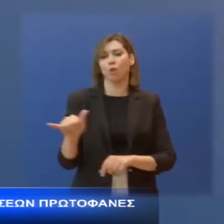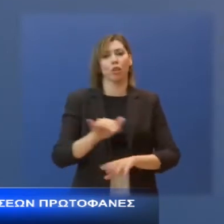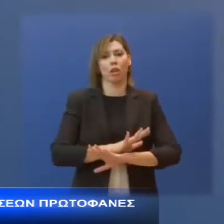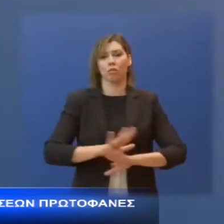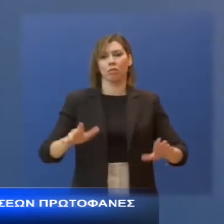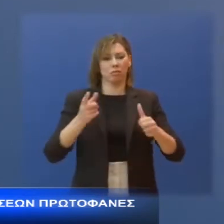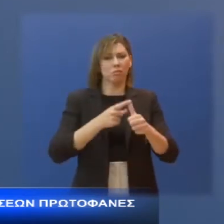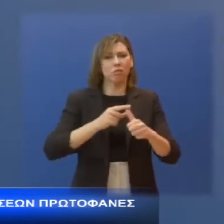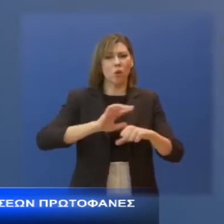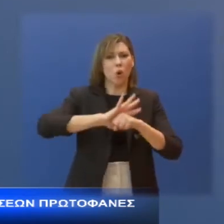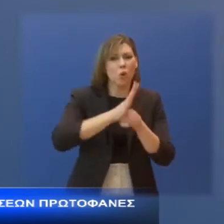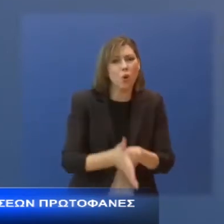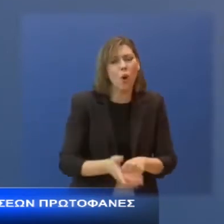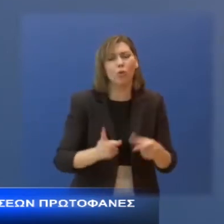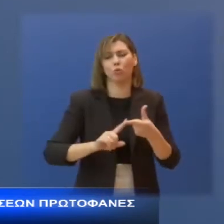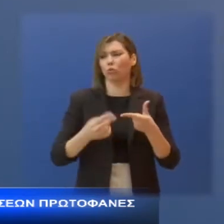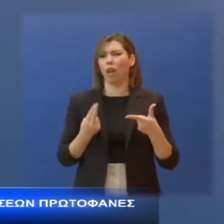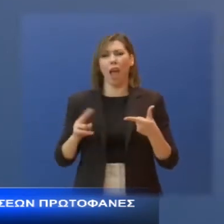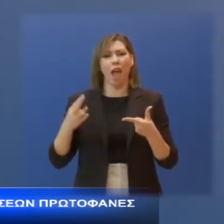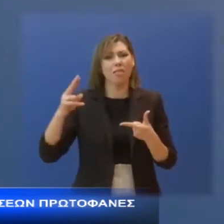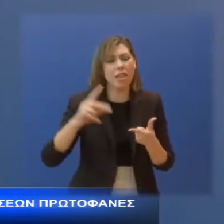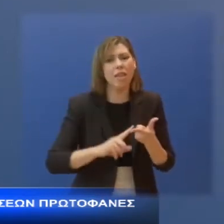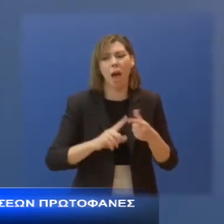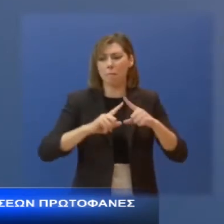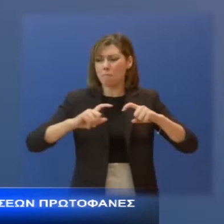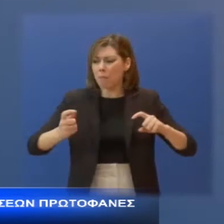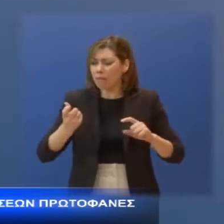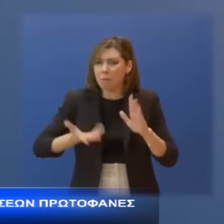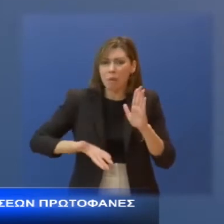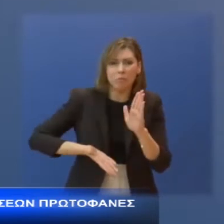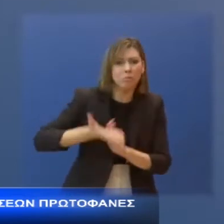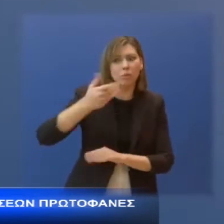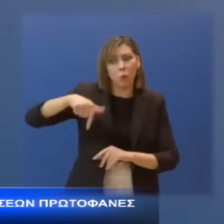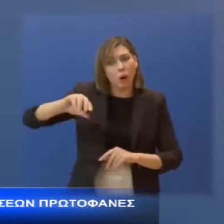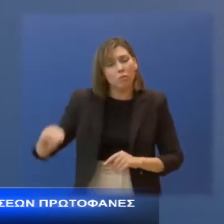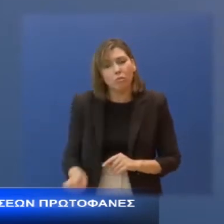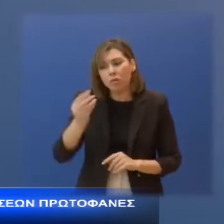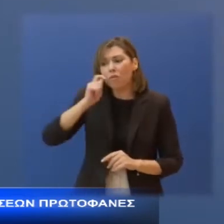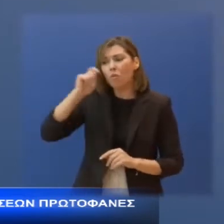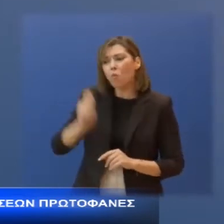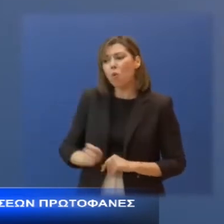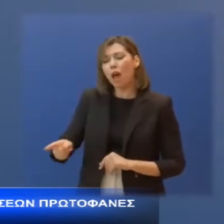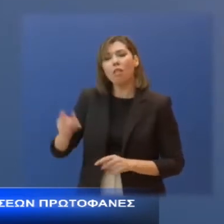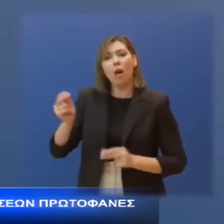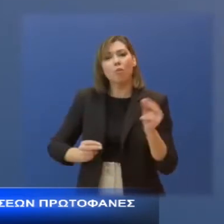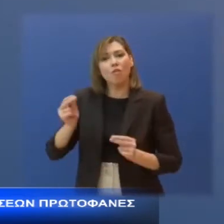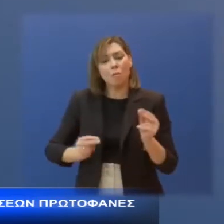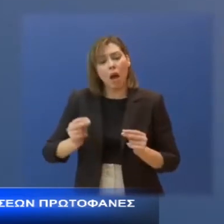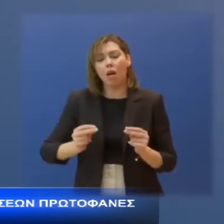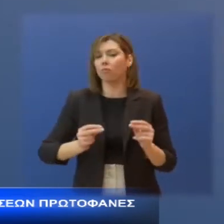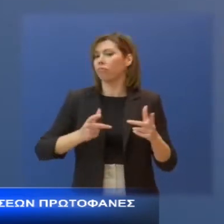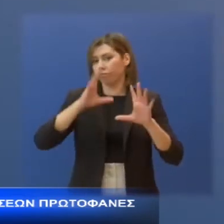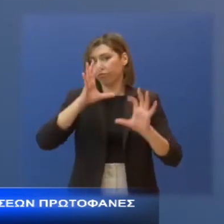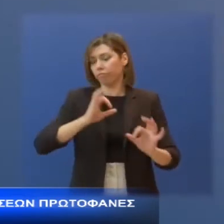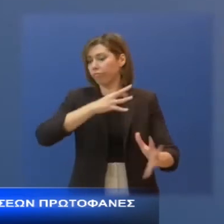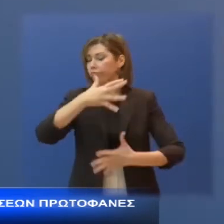Ευρώπη δημιουργούν έναν πολύ επιβαρημένο διεθνές περιβάλλον. Μέσα σε αυτό το περιβάλλον, η Ελλάδα, όπως και όλες οι υπόλοιπες χώρες, δεν είναι δυνατόν να